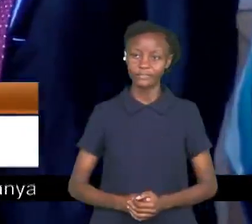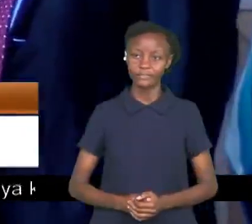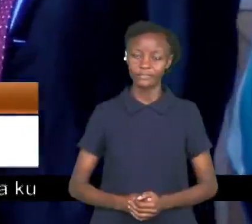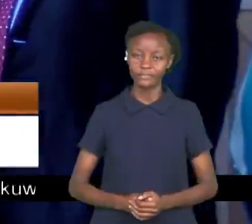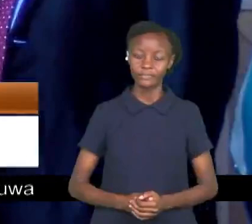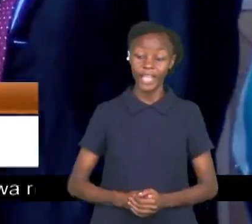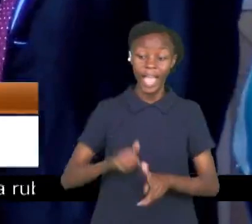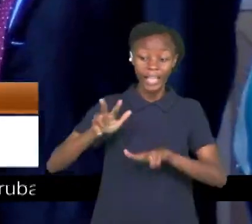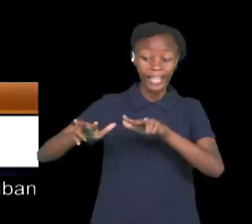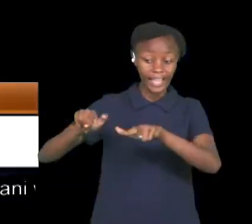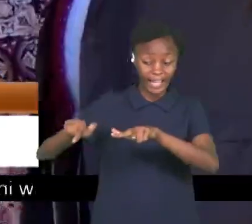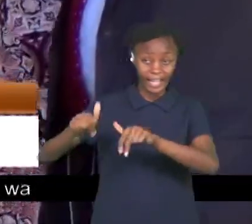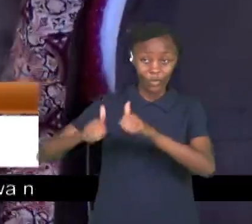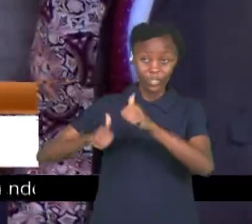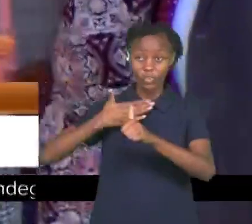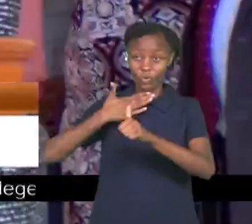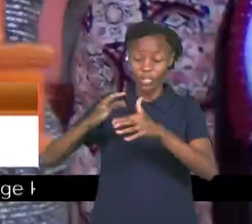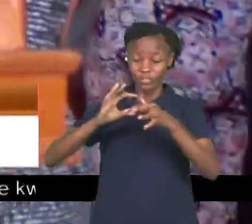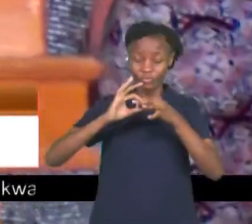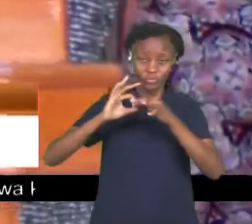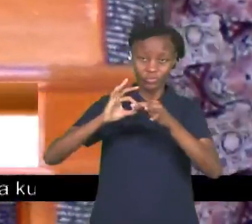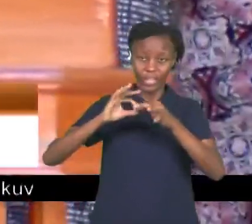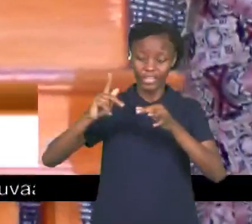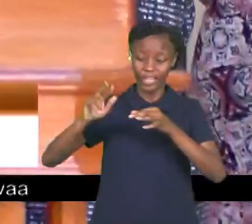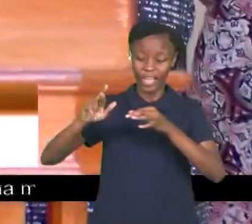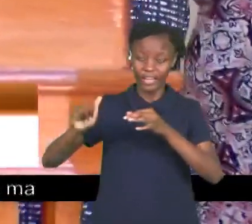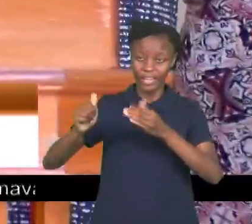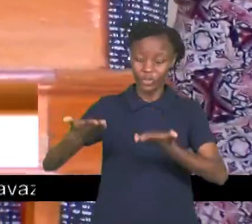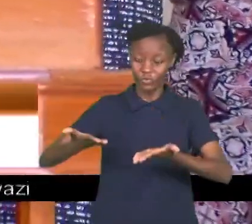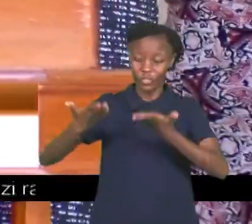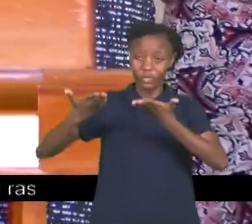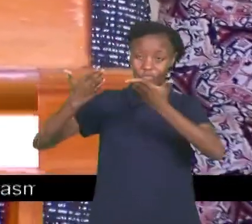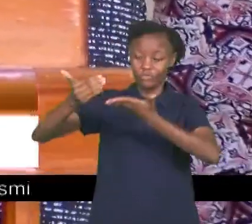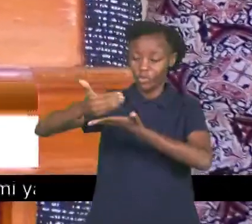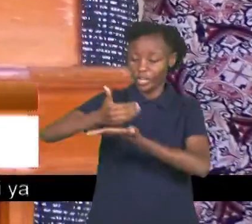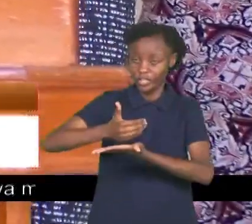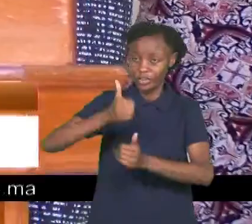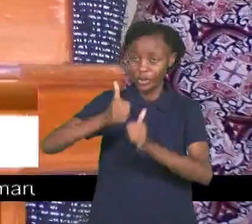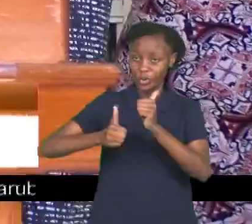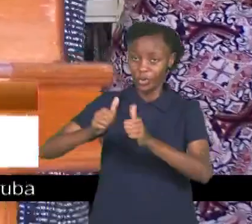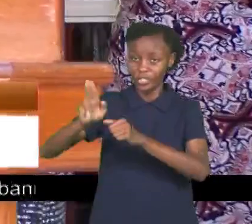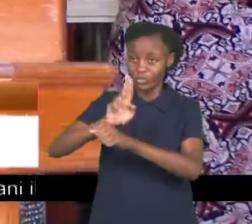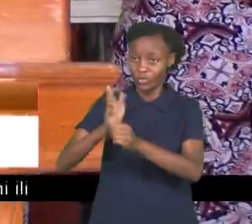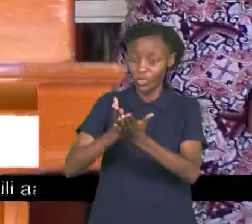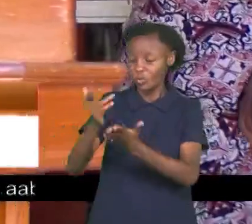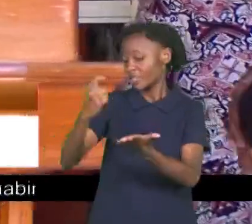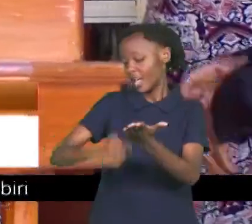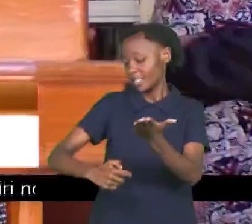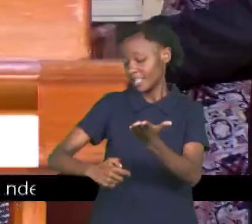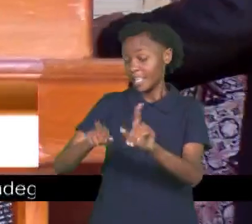Kaunti ya Kirinyaga imetangaza kushirikiana zaidi na KRA katika kuongezea kipato kinachokusanywa kupitia utoaji ushuru.